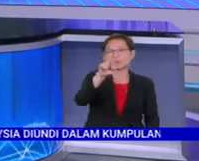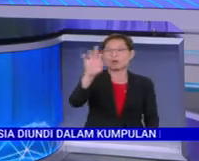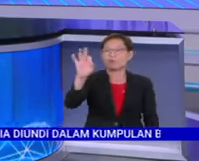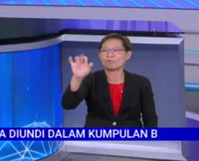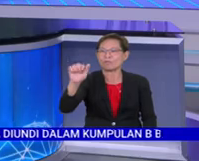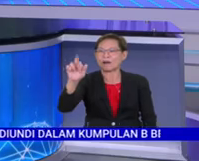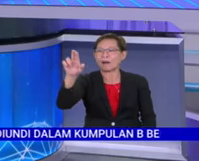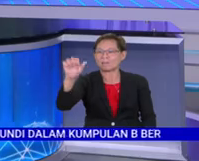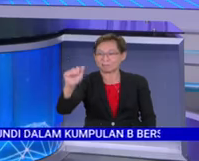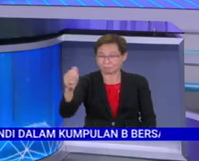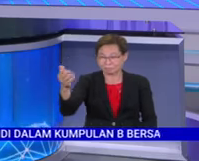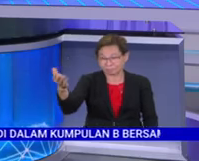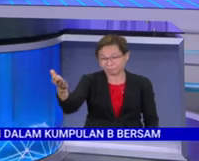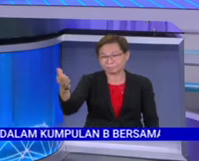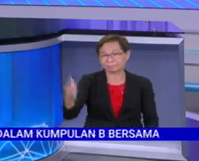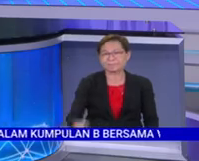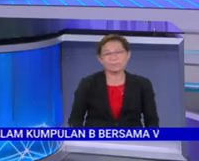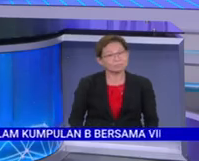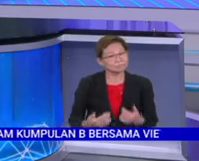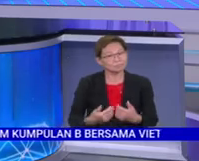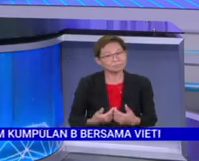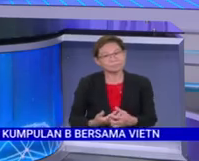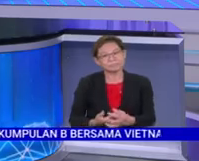Sahiran. Teruskan.